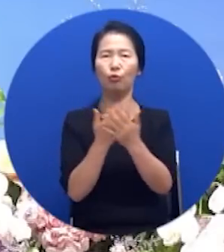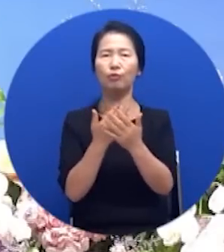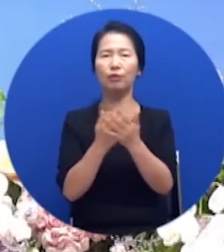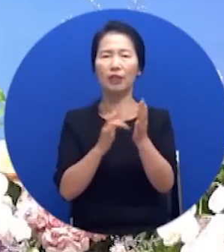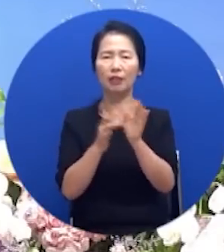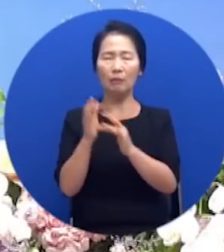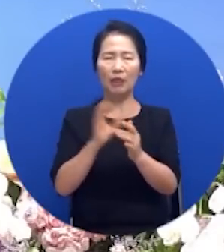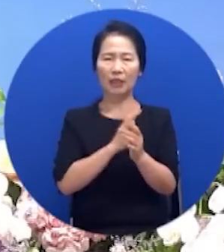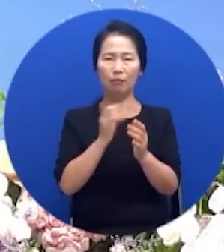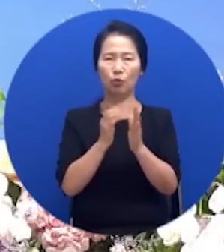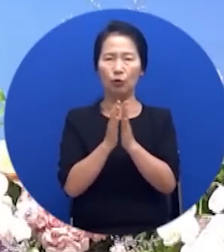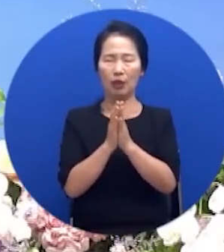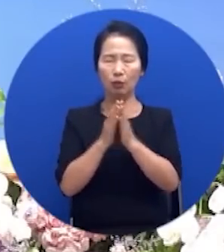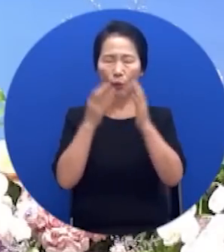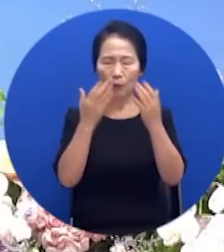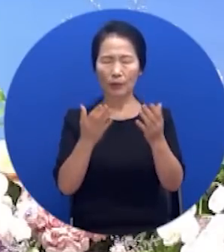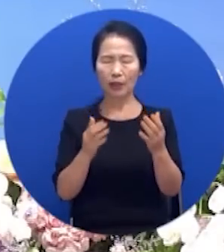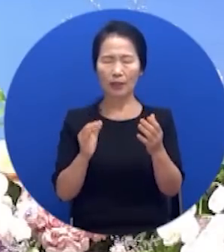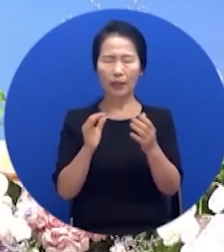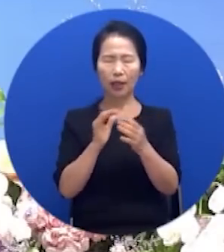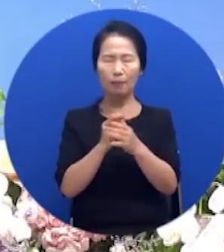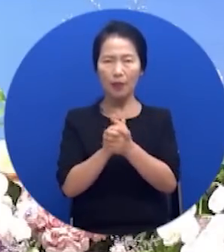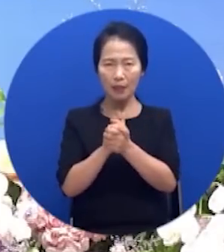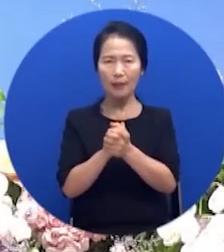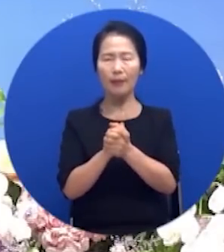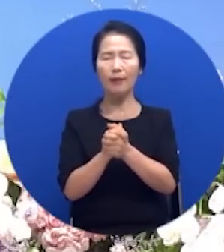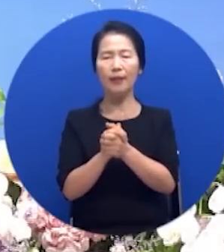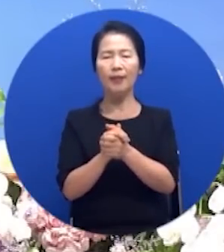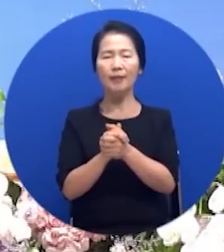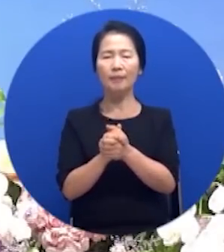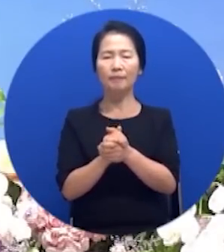이름으로 기도하옵나이다. 아멘.